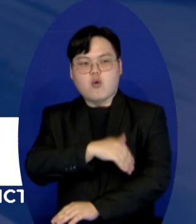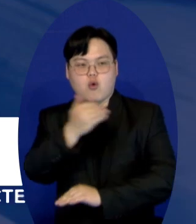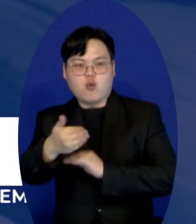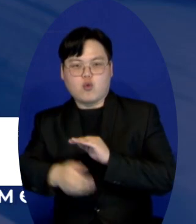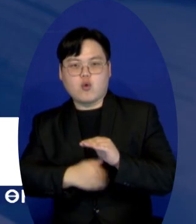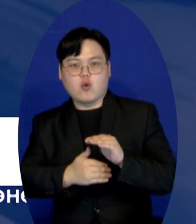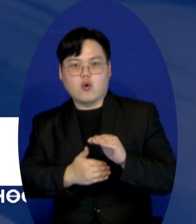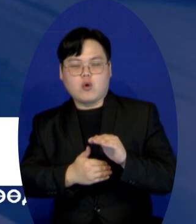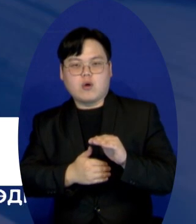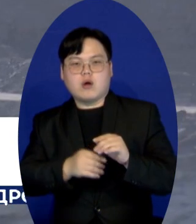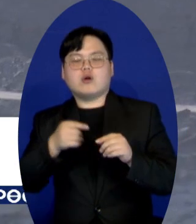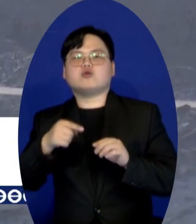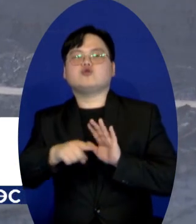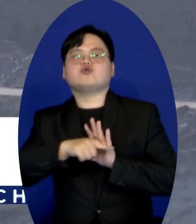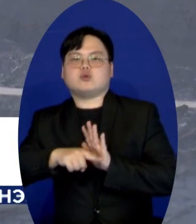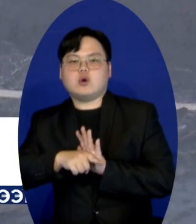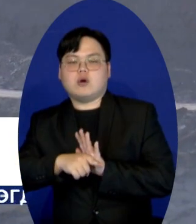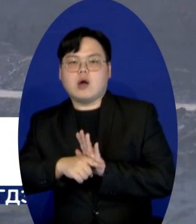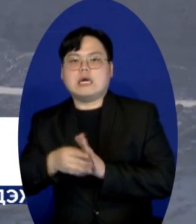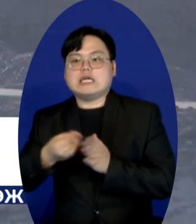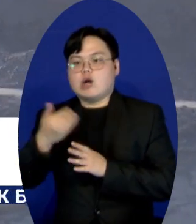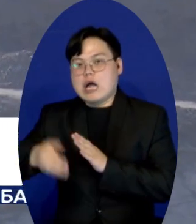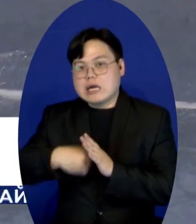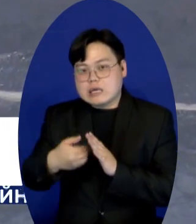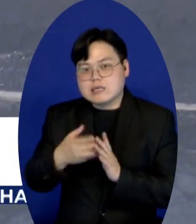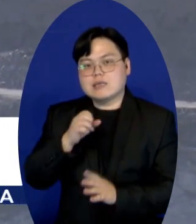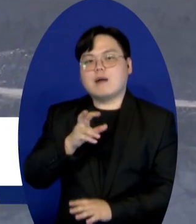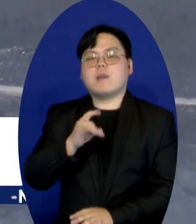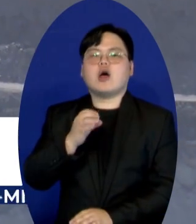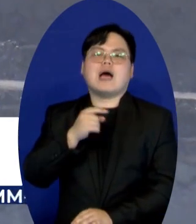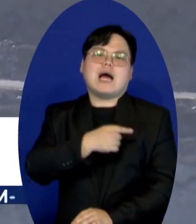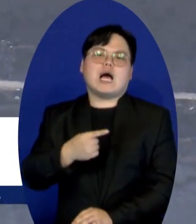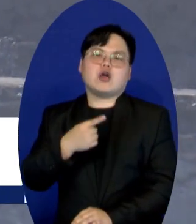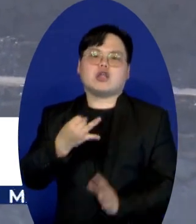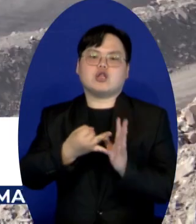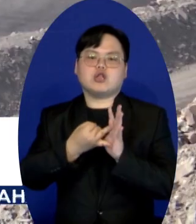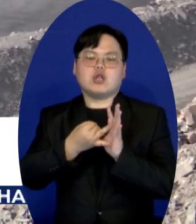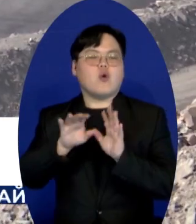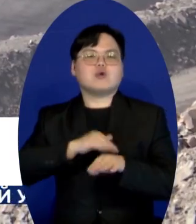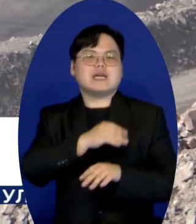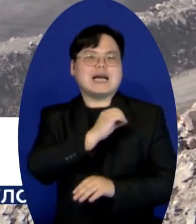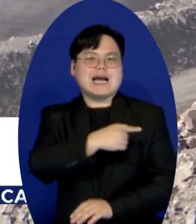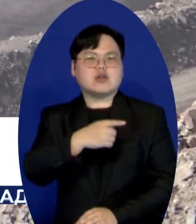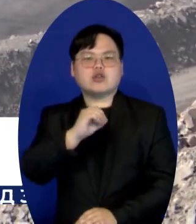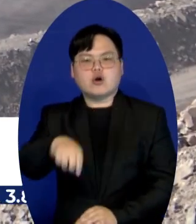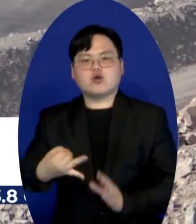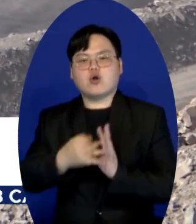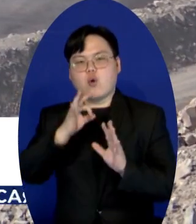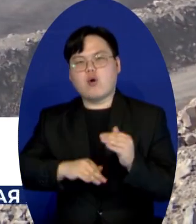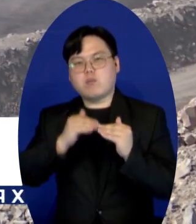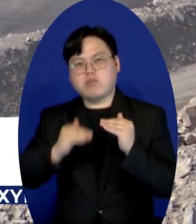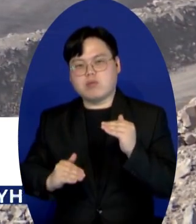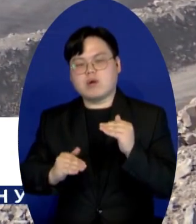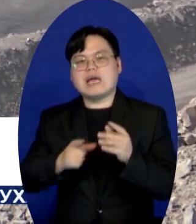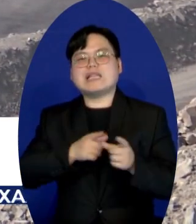салбарын өсөлт сөргөөр нөлөөлөв. Олборлох салбар эхний хагас жилд хасах 1.7% саарсан эдийн засгийн өсөлтийг хойш татжээ.